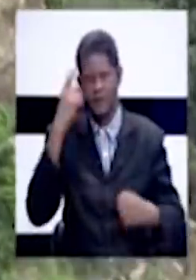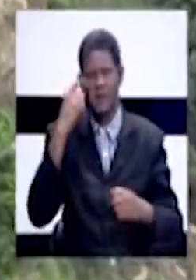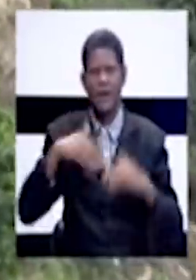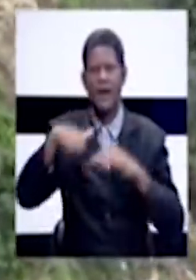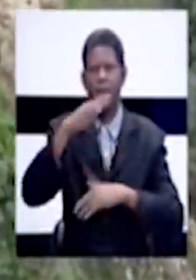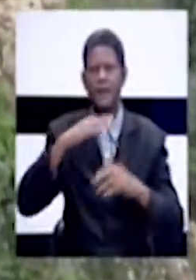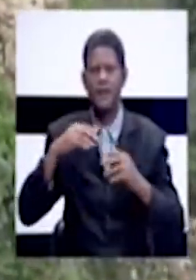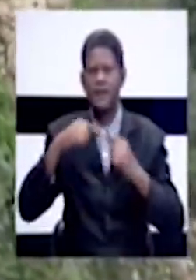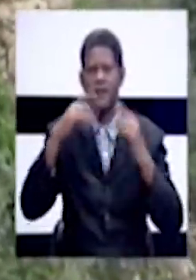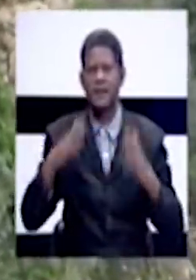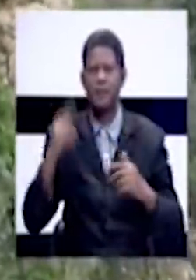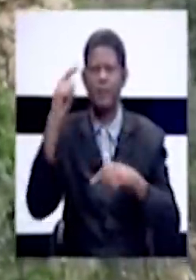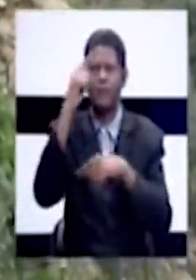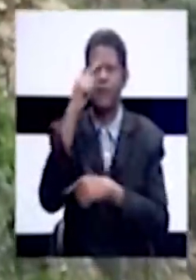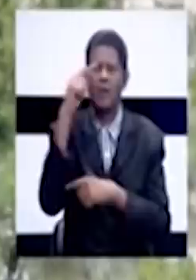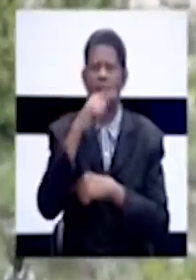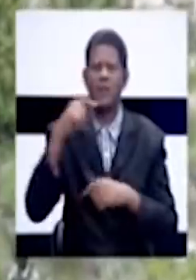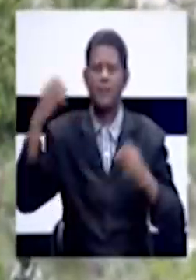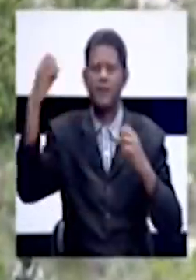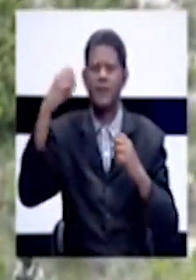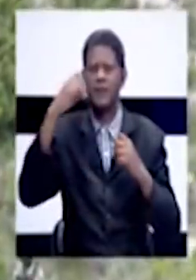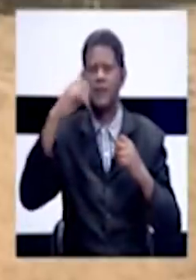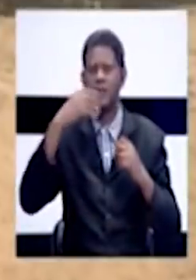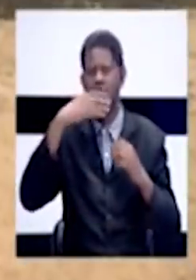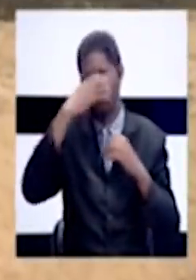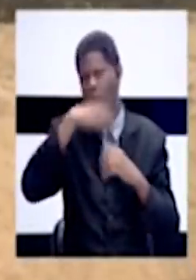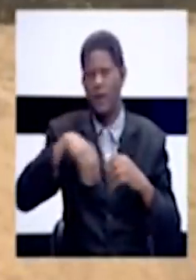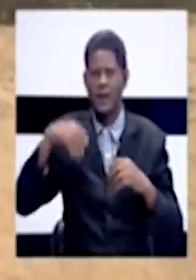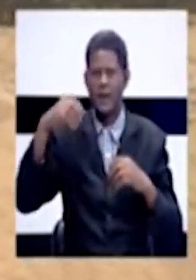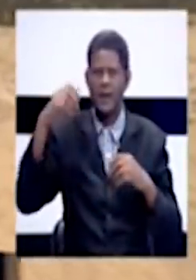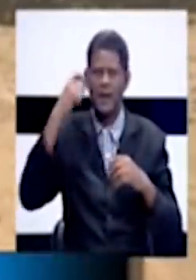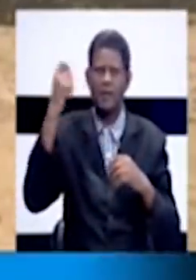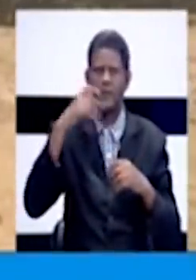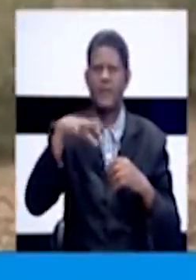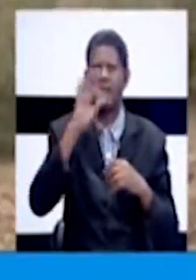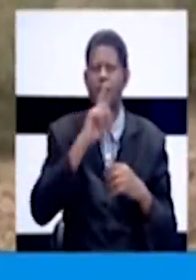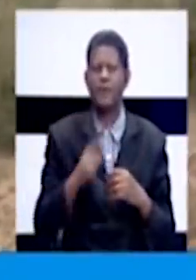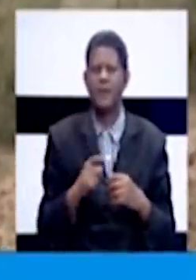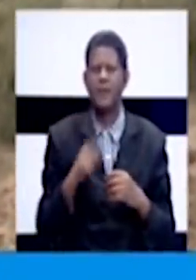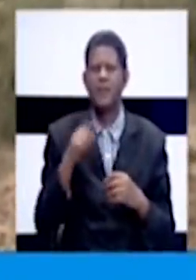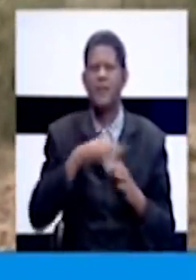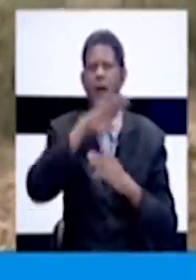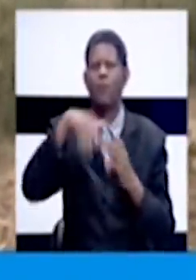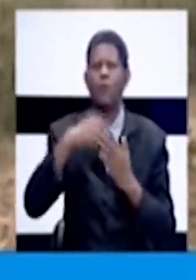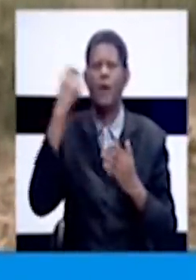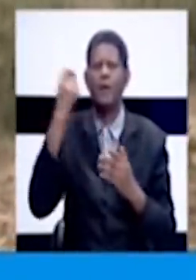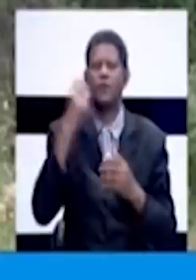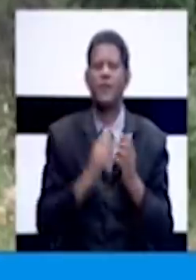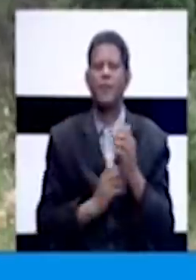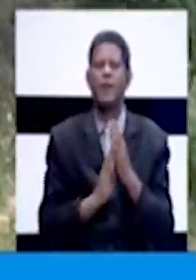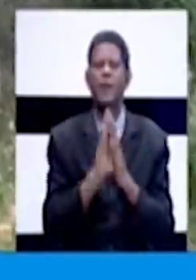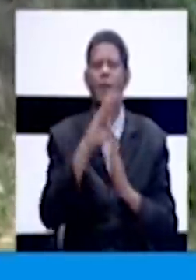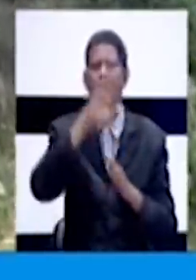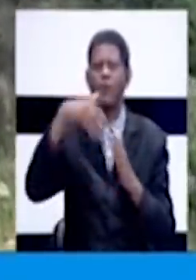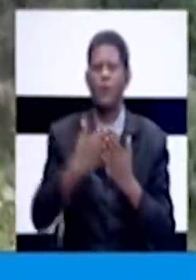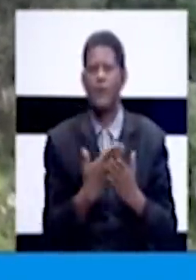لعل سألاتي ببقوانو أنصار عاوتات النحافس أيوم إزي نمولو عاوت نمعواي بخل